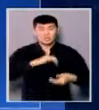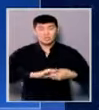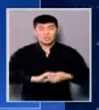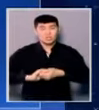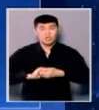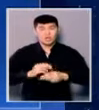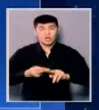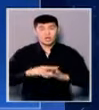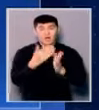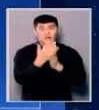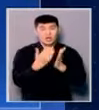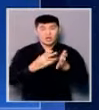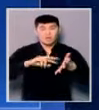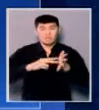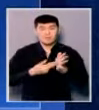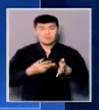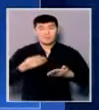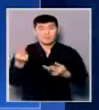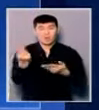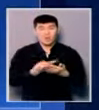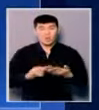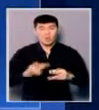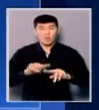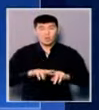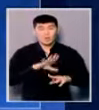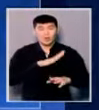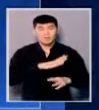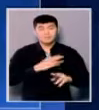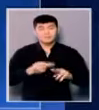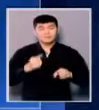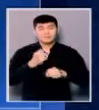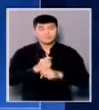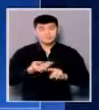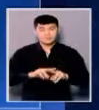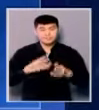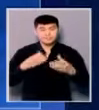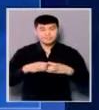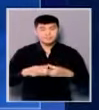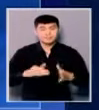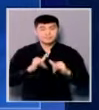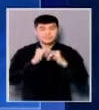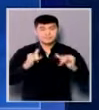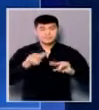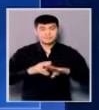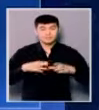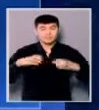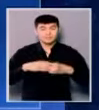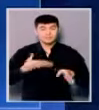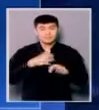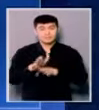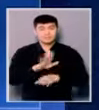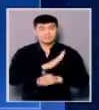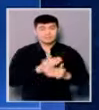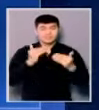ынтымақтастығы бағдарламасына қол қойылды. Бағдарлама аясында жайық өзені бассейнін сауықтыруға бағытталған іс-шараларды іске